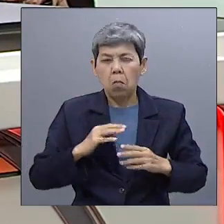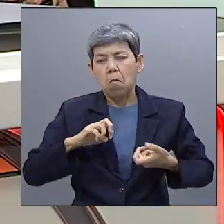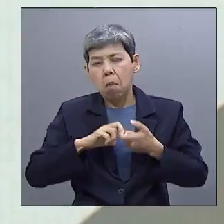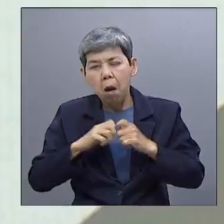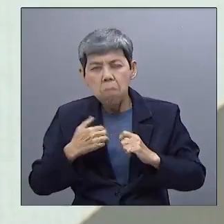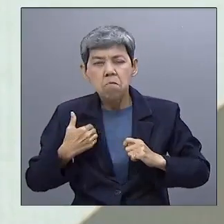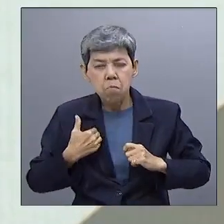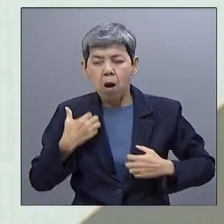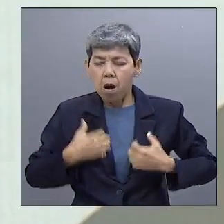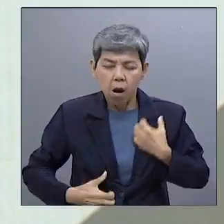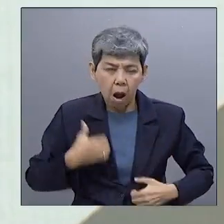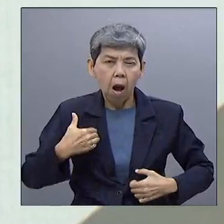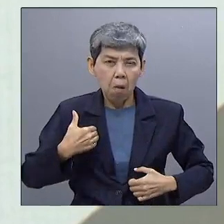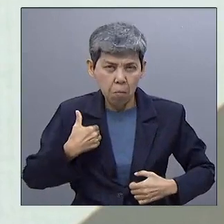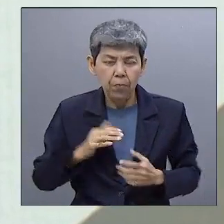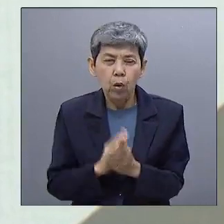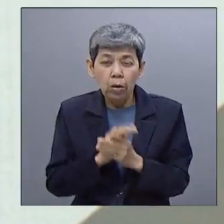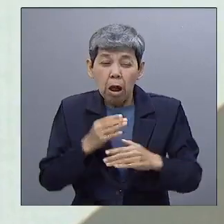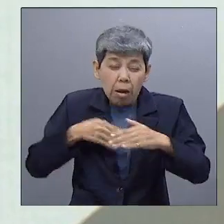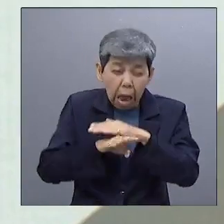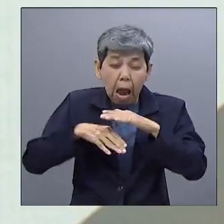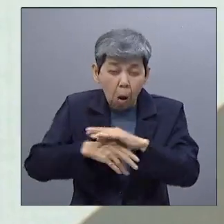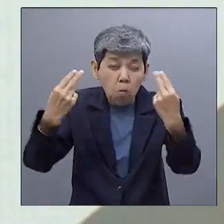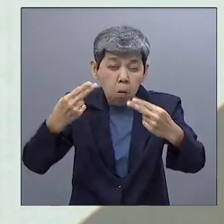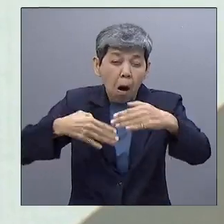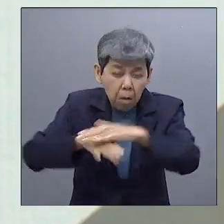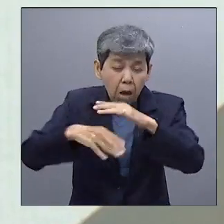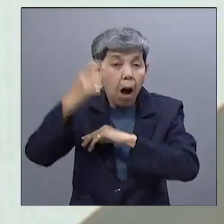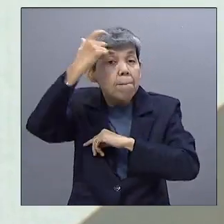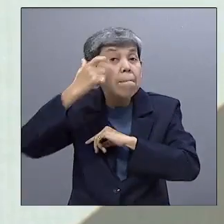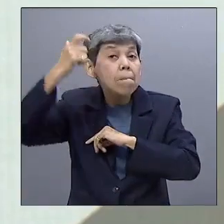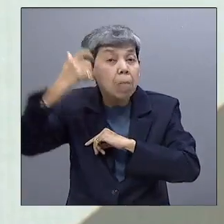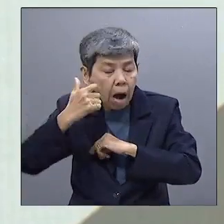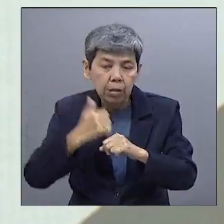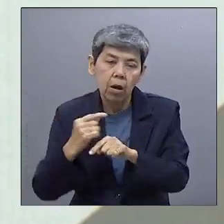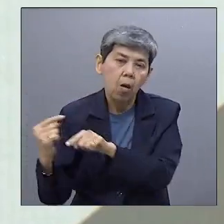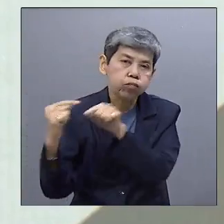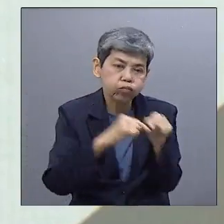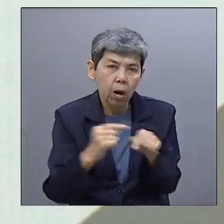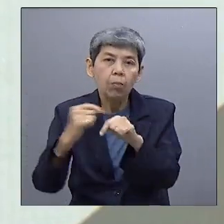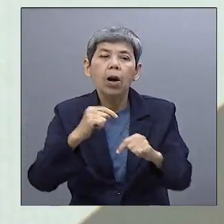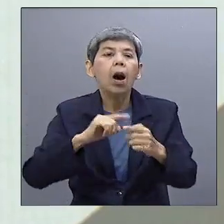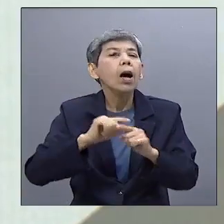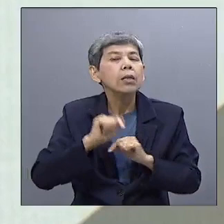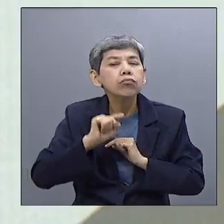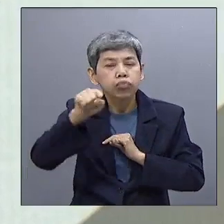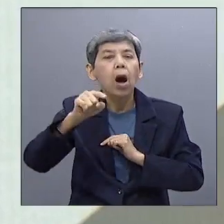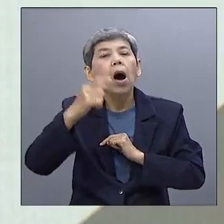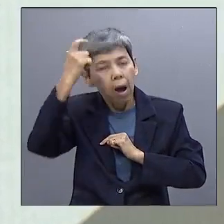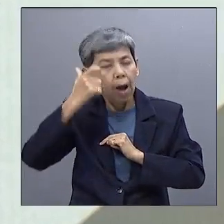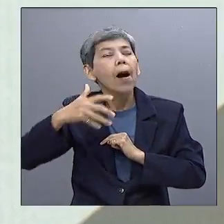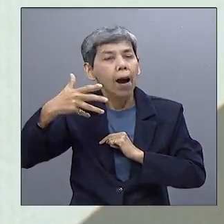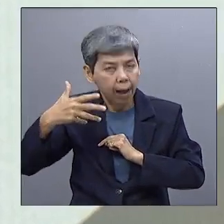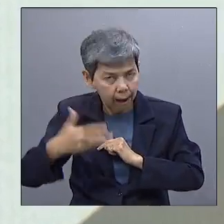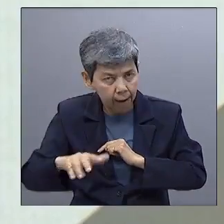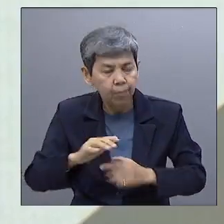กระทบนะคะทำให้ผู้ที่หนีภัยจากการสู้รบชาวเมียนมาร์เนี่ยค่ะตอนนี้ทยอยเดินทางกลับกุมลำเนาบางส่วนเท่านั้นนะคะ